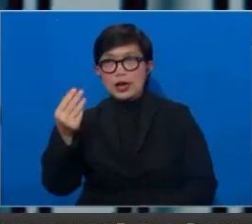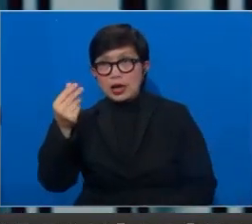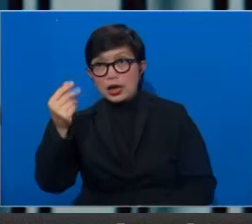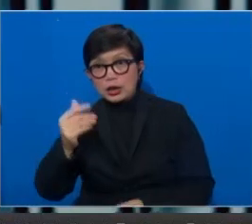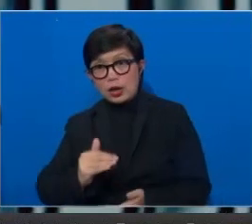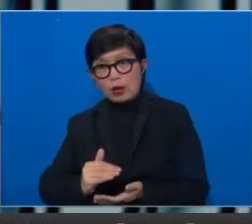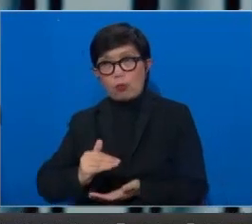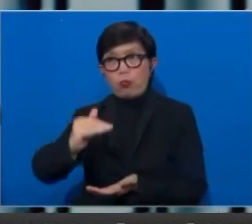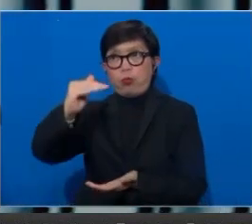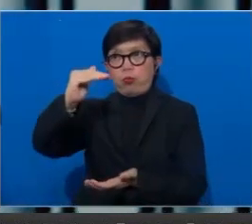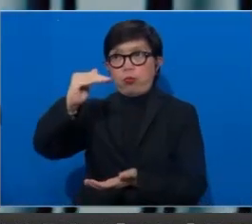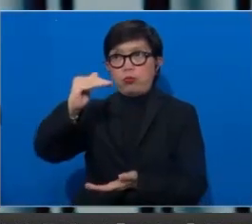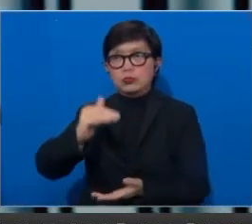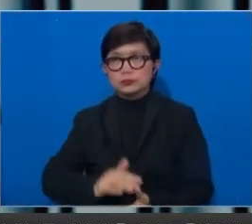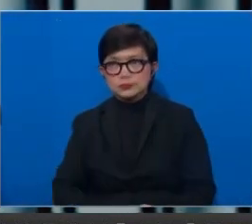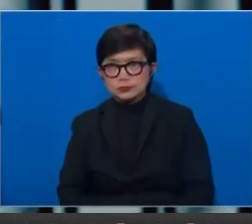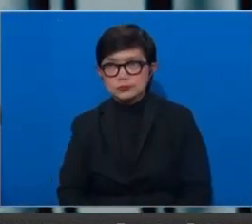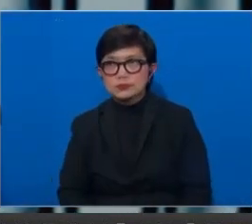fantastis.